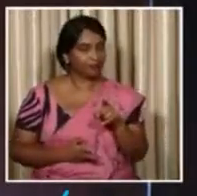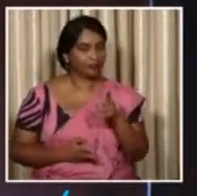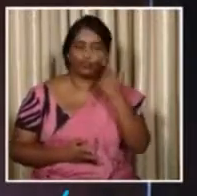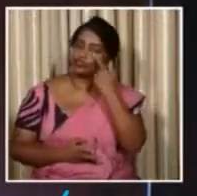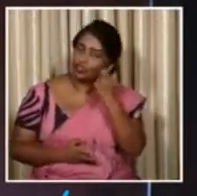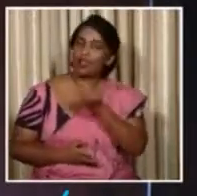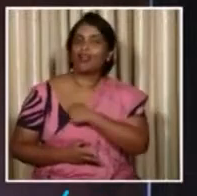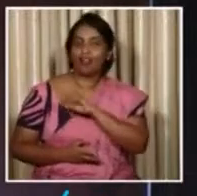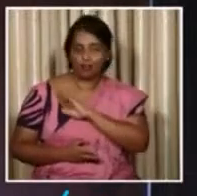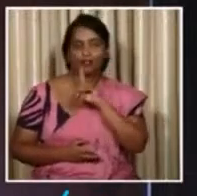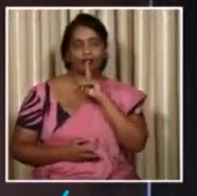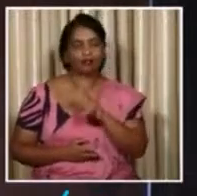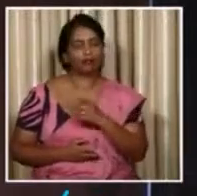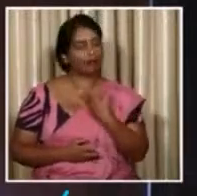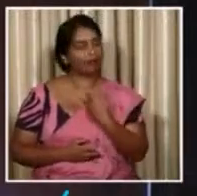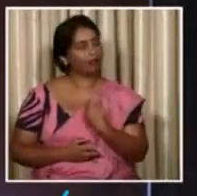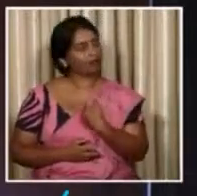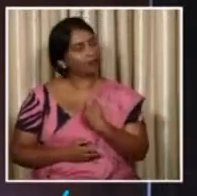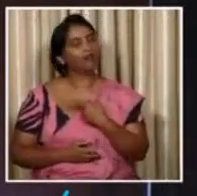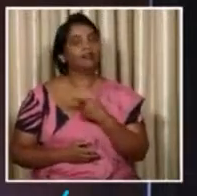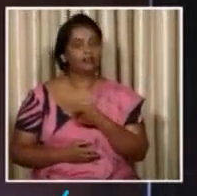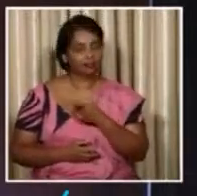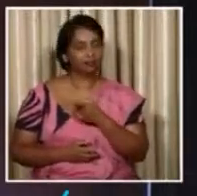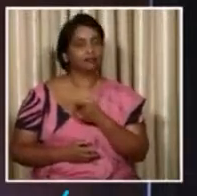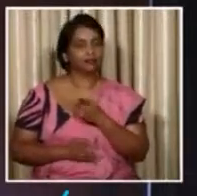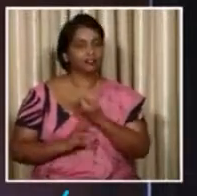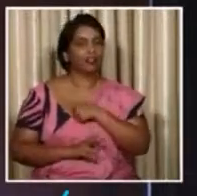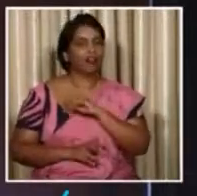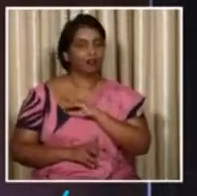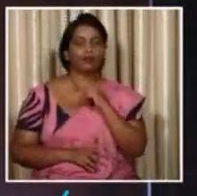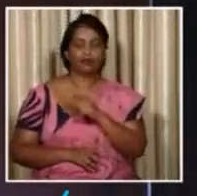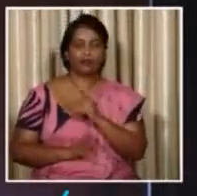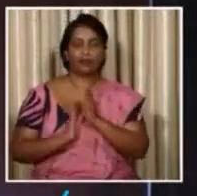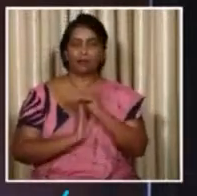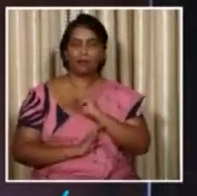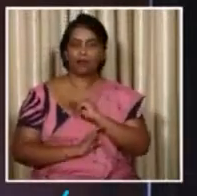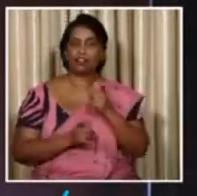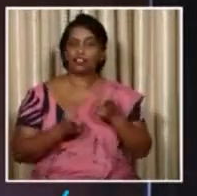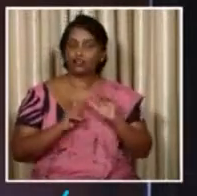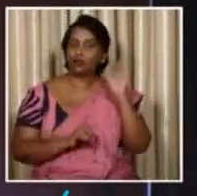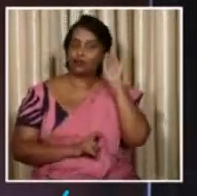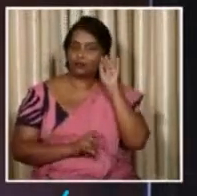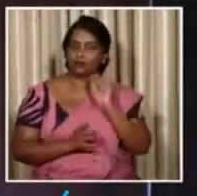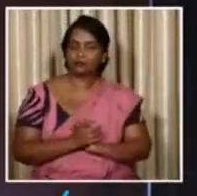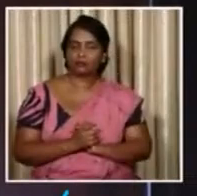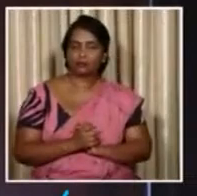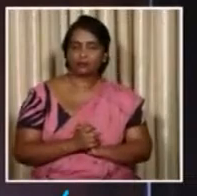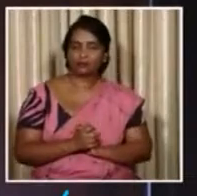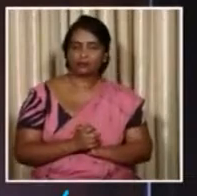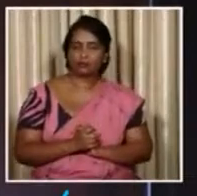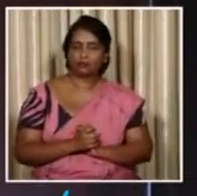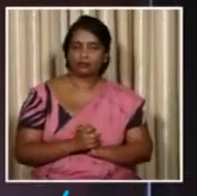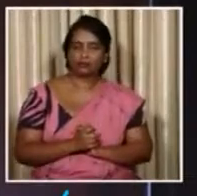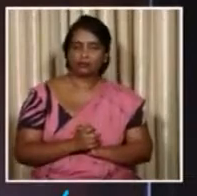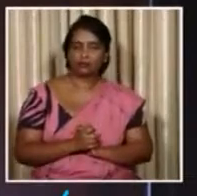සමාවෙන්න උන්වහන්සේ කියන්නේ හරි ආස මේ ස්වාමීන් වහන්සේ කෙනෙක් එතුමාගේ බණ මම YouTube වල අහනවා ඈ